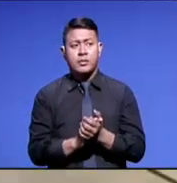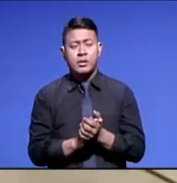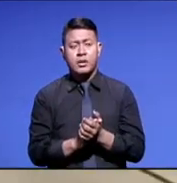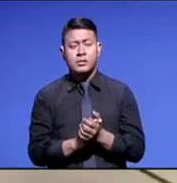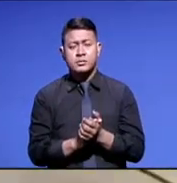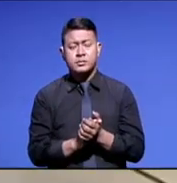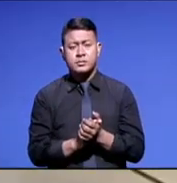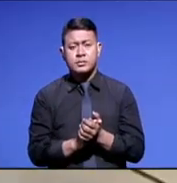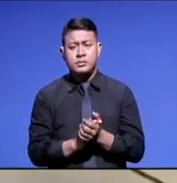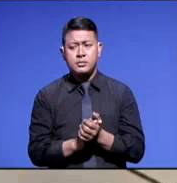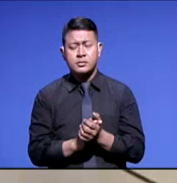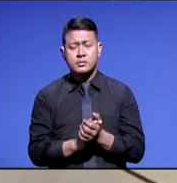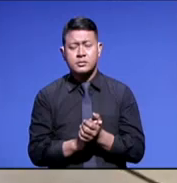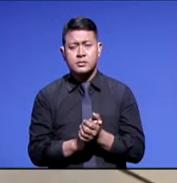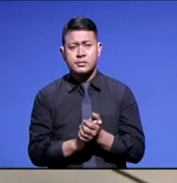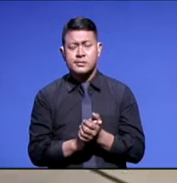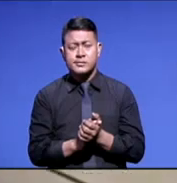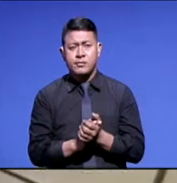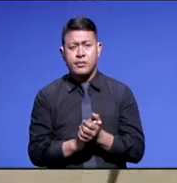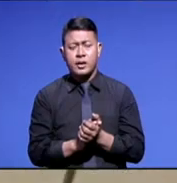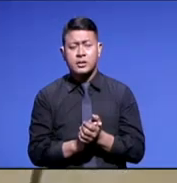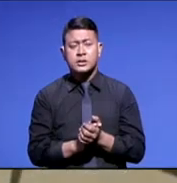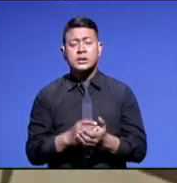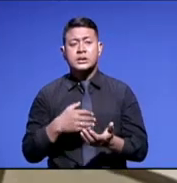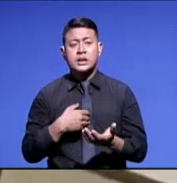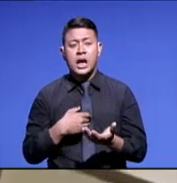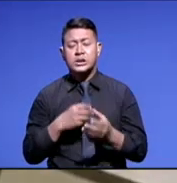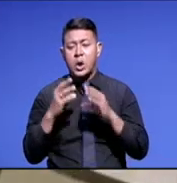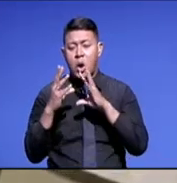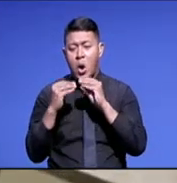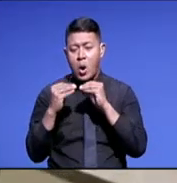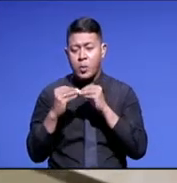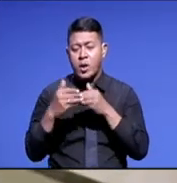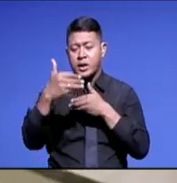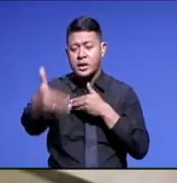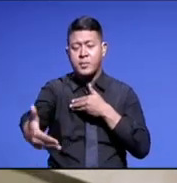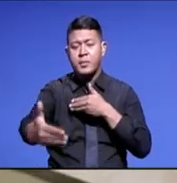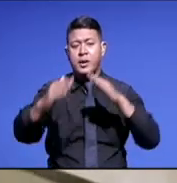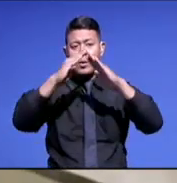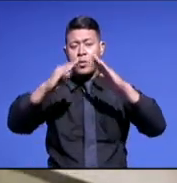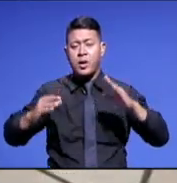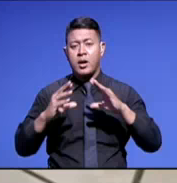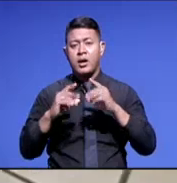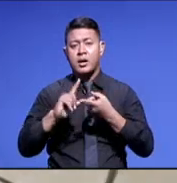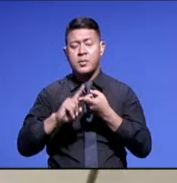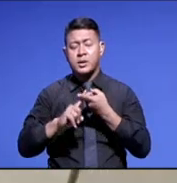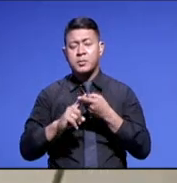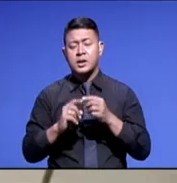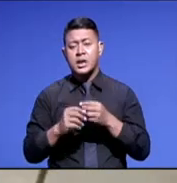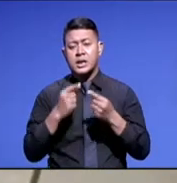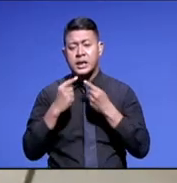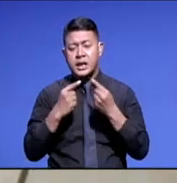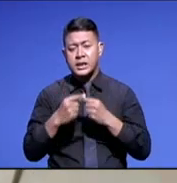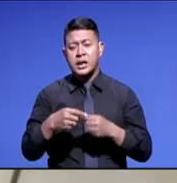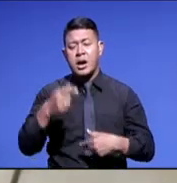kilometer 7 Kota Sampit Kabupaten Kota Waringin Timur sedang asik ngobrol di depan teras rumah bersama temannya. Saat diinterogasi,